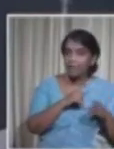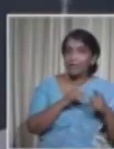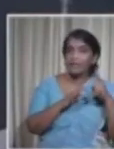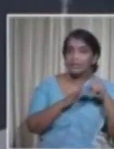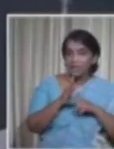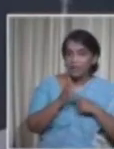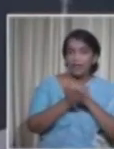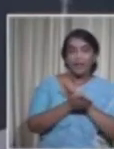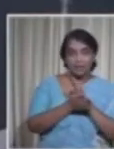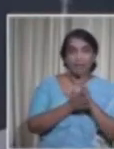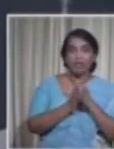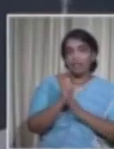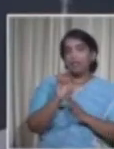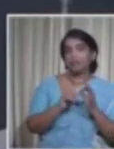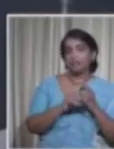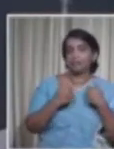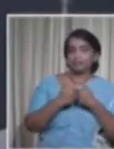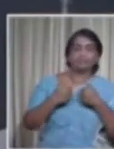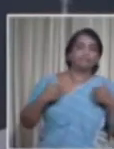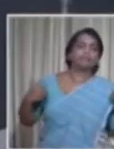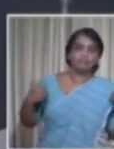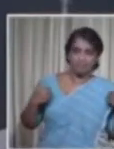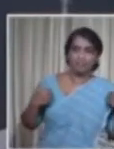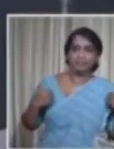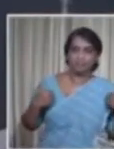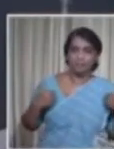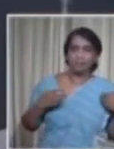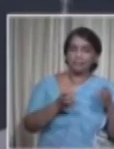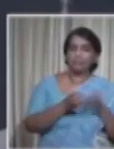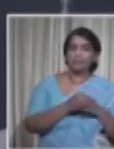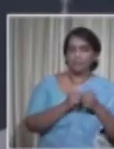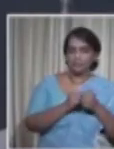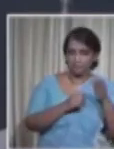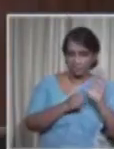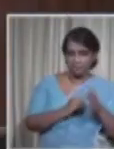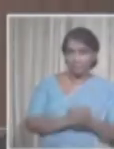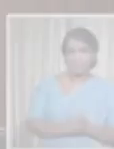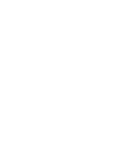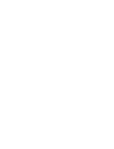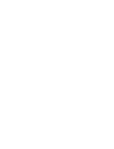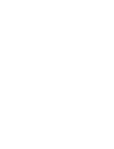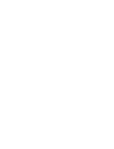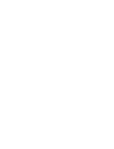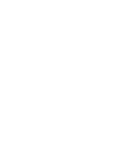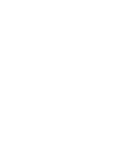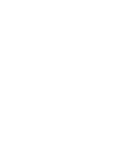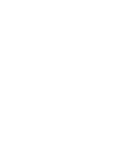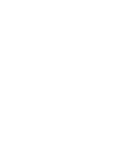ජයරත්න හේරත් කියන මන්ත්‍රීවරු තමයි අනන්‍ය වෙනම කණ්ඩායමක් හැටියට කටයුතු කරන්න සූදානම්. හරි, බොහොම ස්තුතියි.